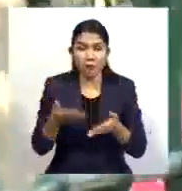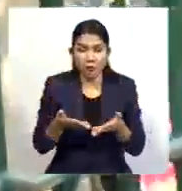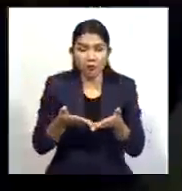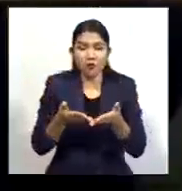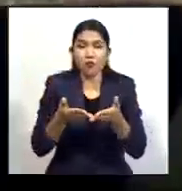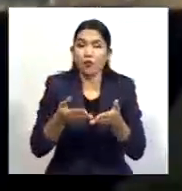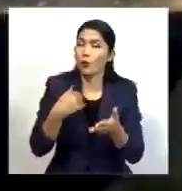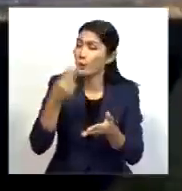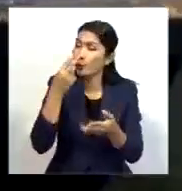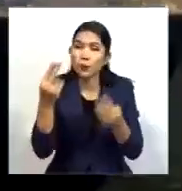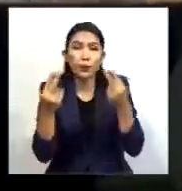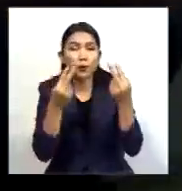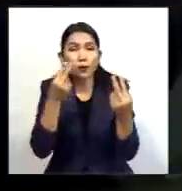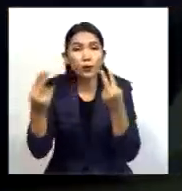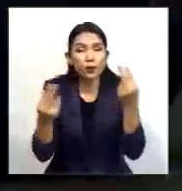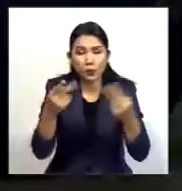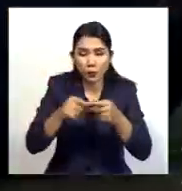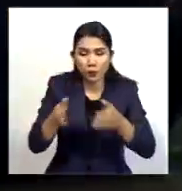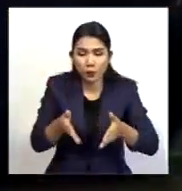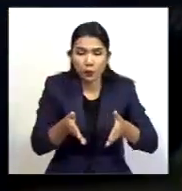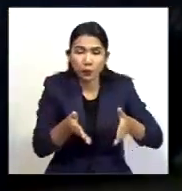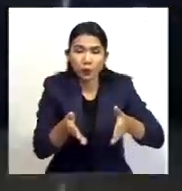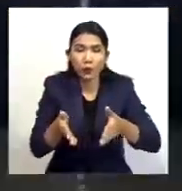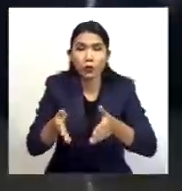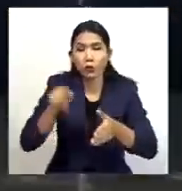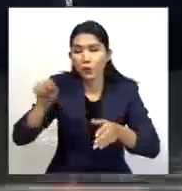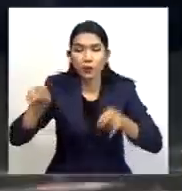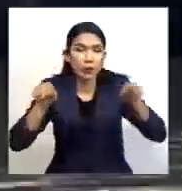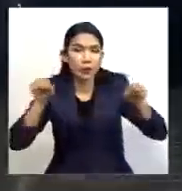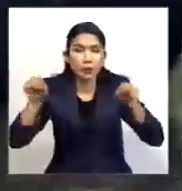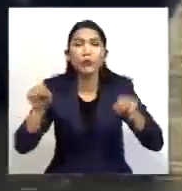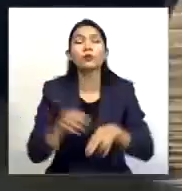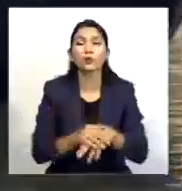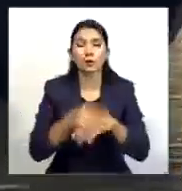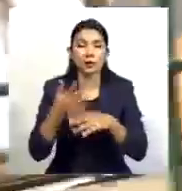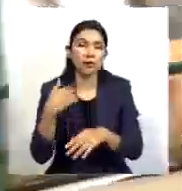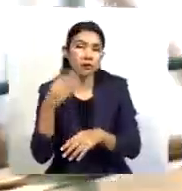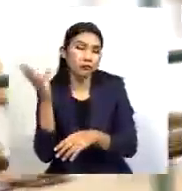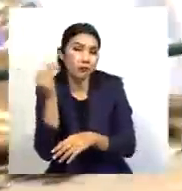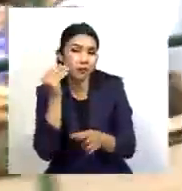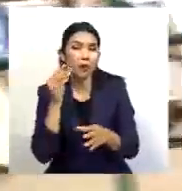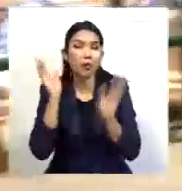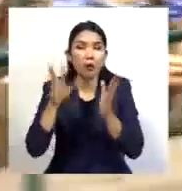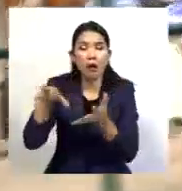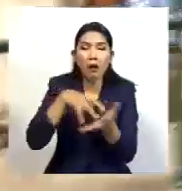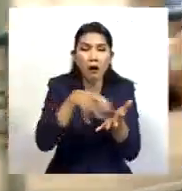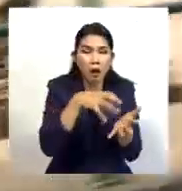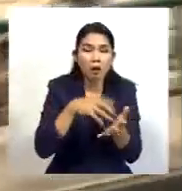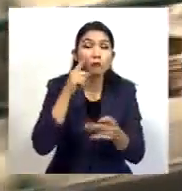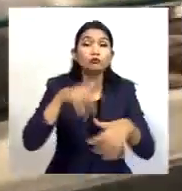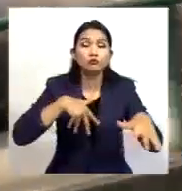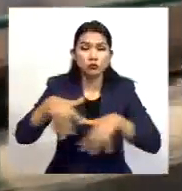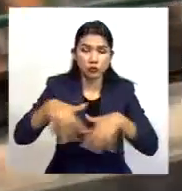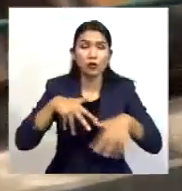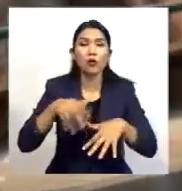มทัศนียภาพสองข้างทางของชุมชนริมคลองเปรมประชากรแล้วก็รับฟังการพัฒนาที่อยู่อาศัยในโครงการชุมชน